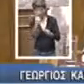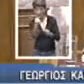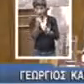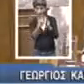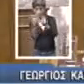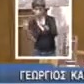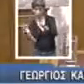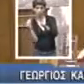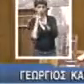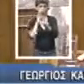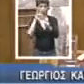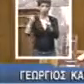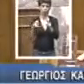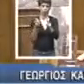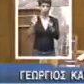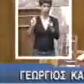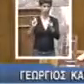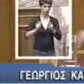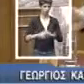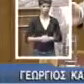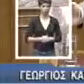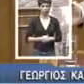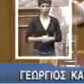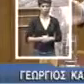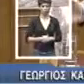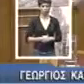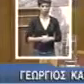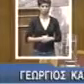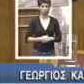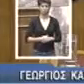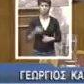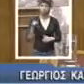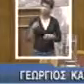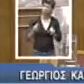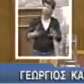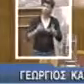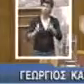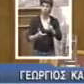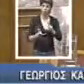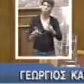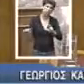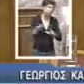βουλευτών. Περιποιεί τιμή. Εκεί χάλασε ο κόσμος. Ας πάνε σε